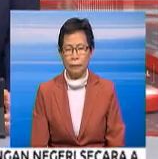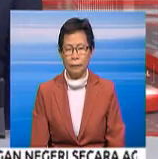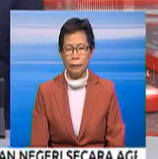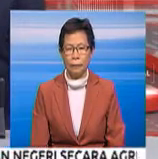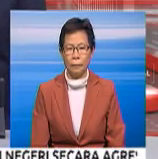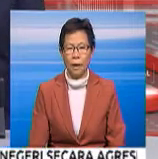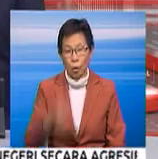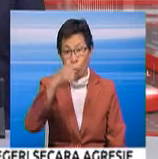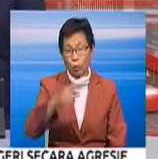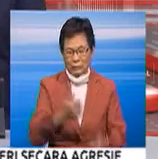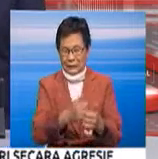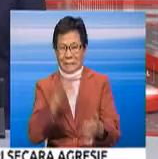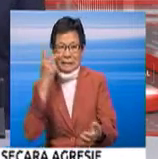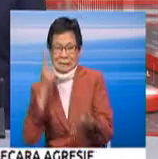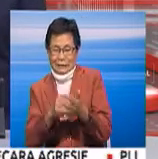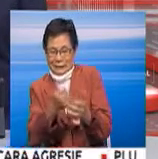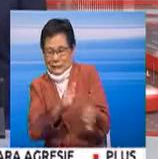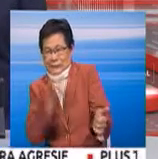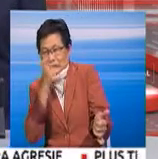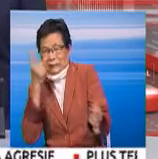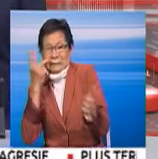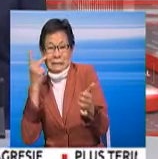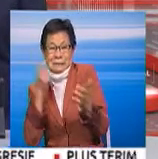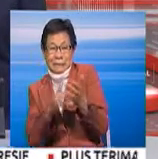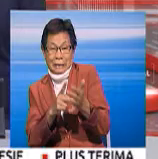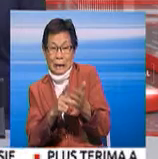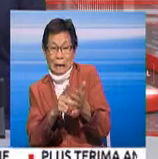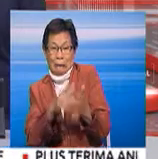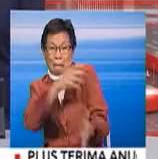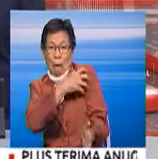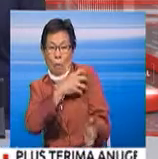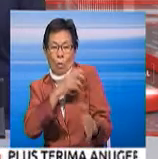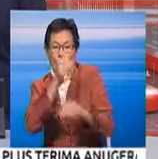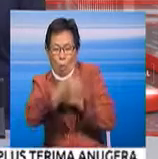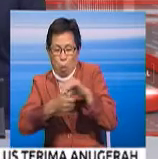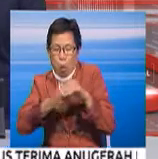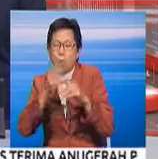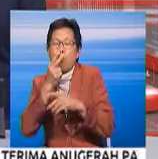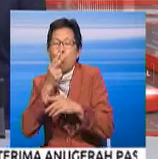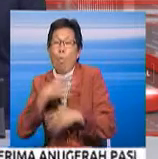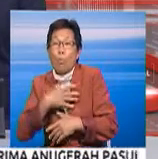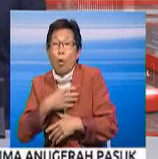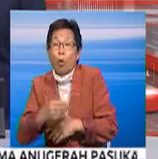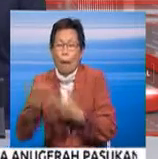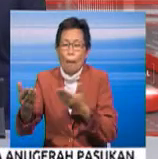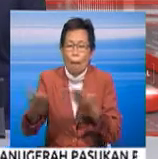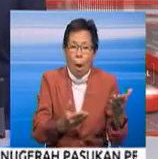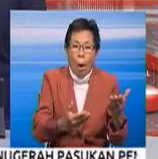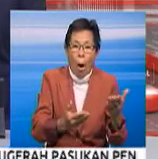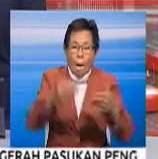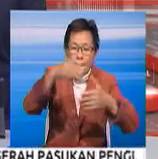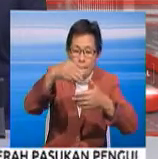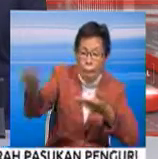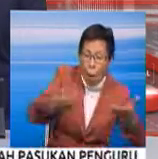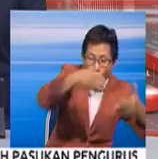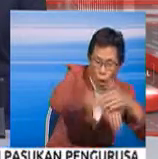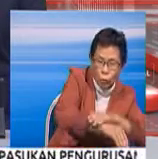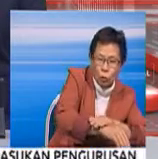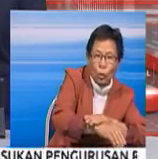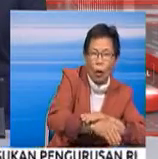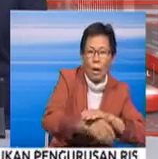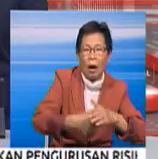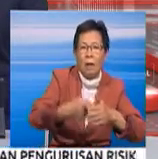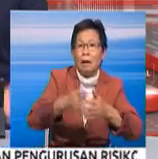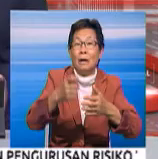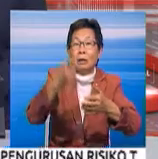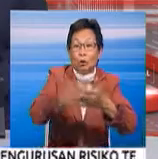Dan ini pula bagi mengelak dikesan pihak berkuasa sindiket seludup rokok putih cuba membawa masuk barang lari cukai